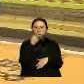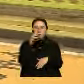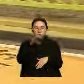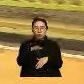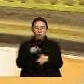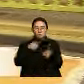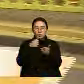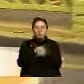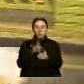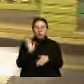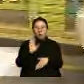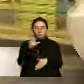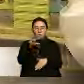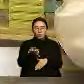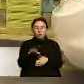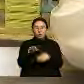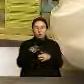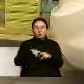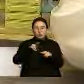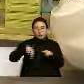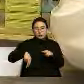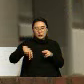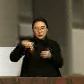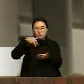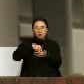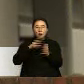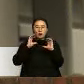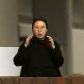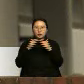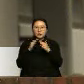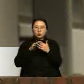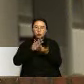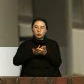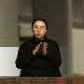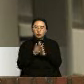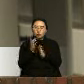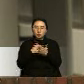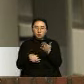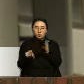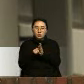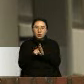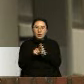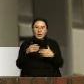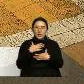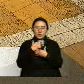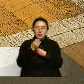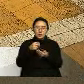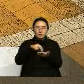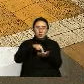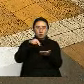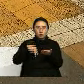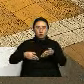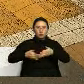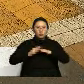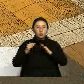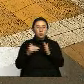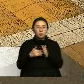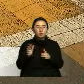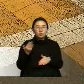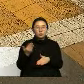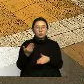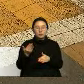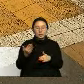지정 되지 않은 곳에서 승 하차를 해야 하는 어린이집과 유치원 생활 위해서는 안심 정서를 설치했습니다